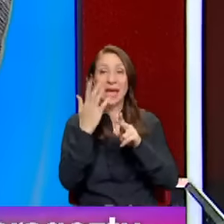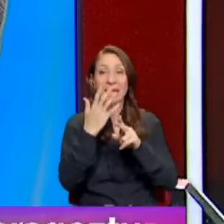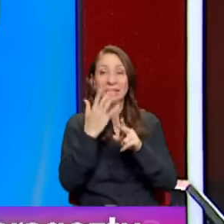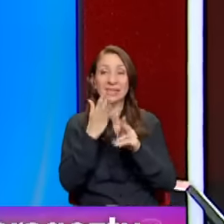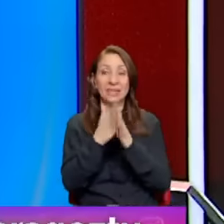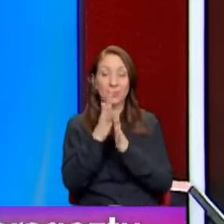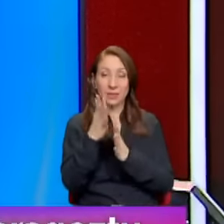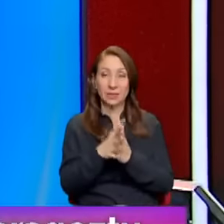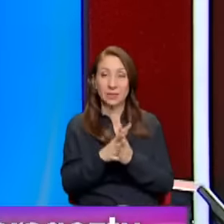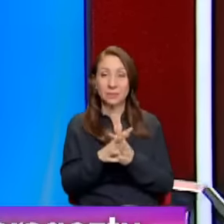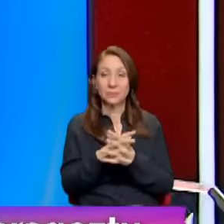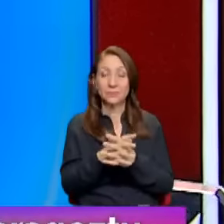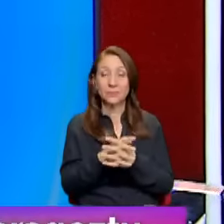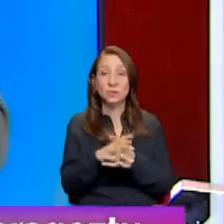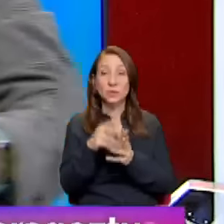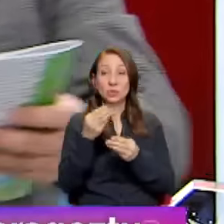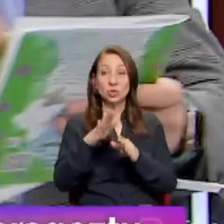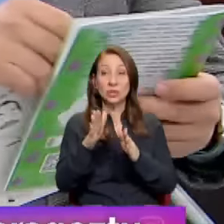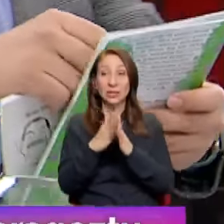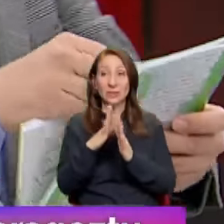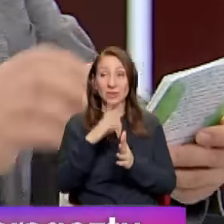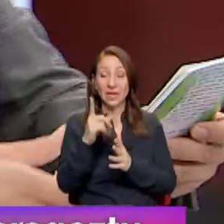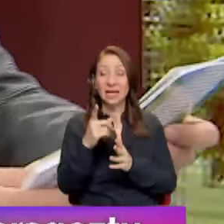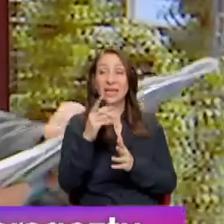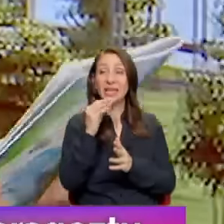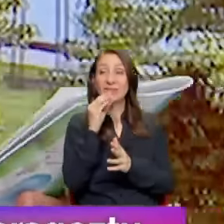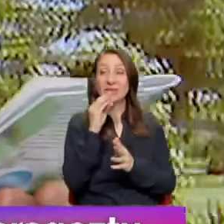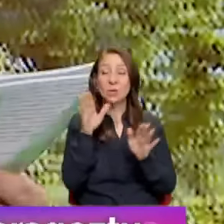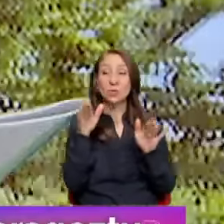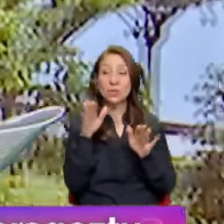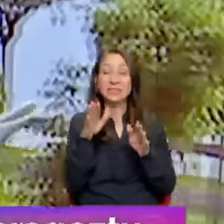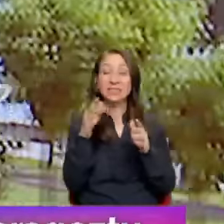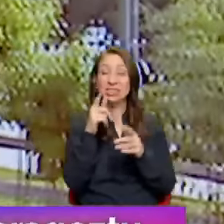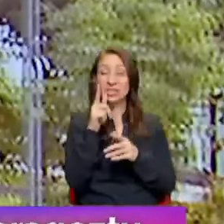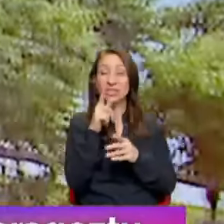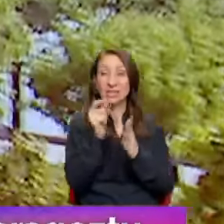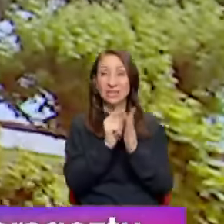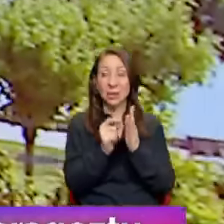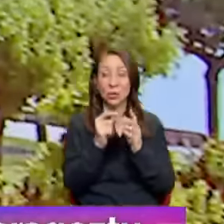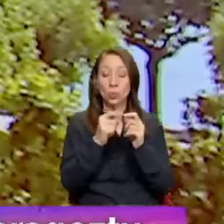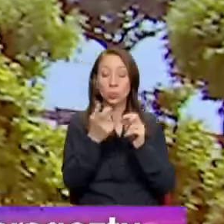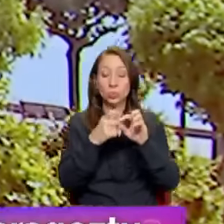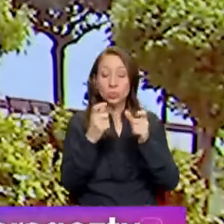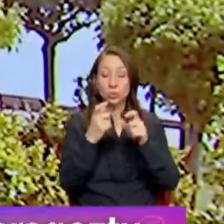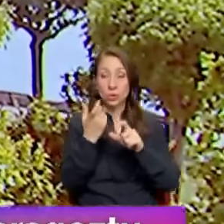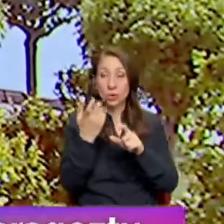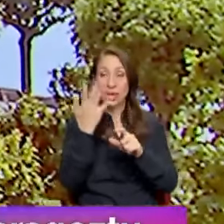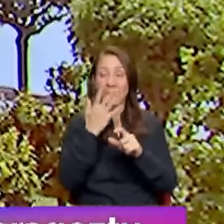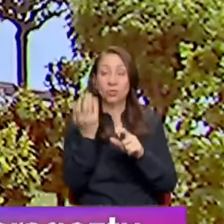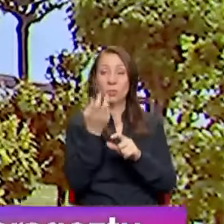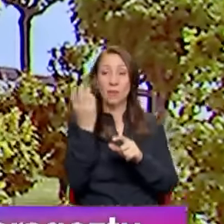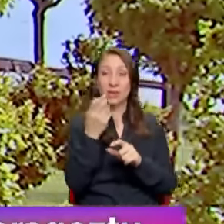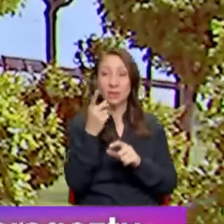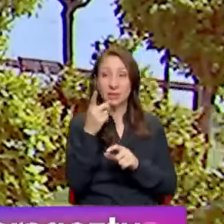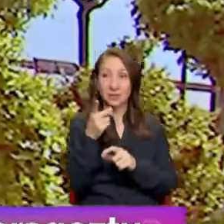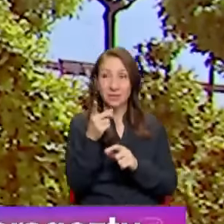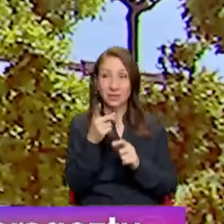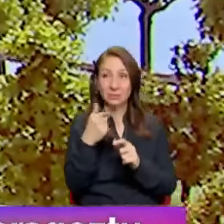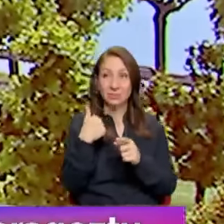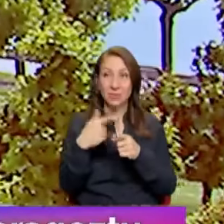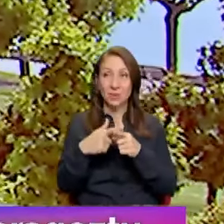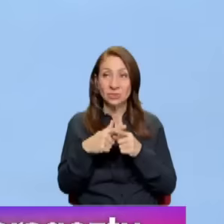kitabı bakalım çocuk kitaplarımız var geveze kuştan şiirler Burcu Hanım Burcu Karaduman